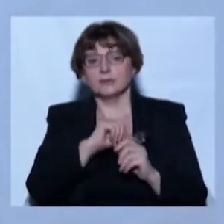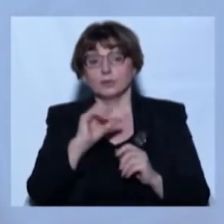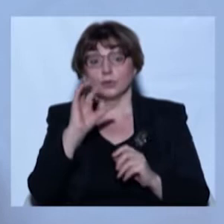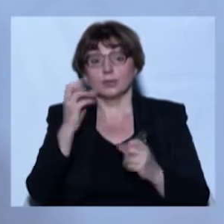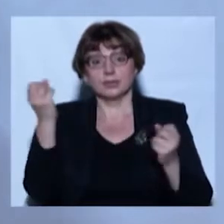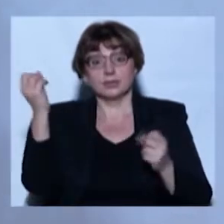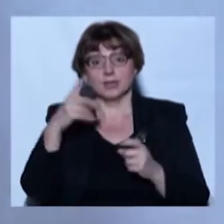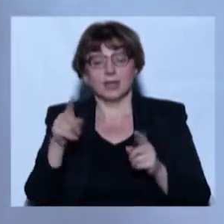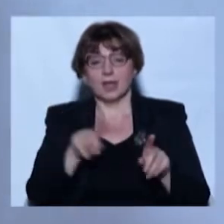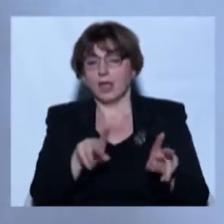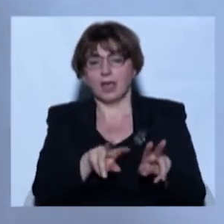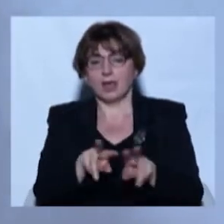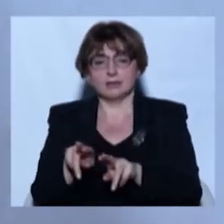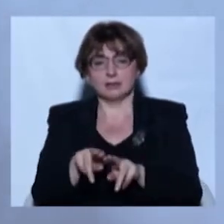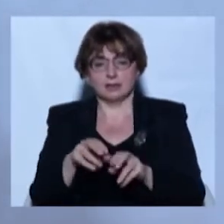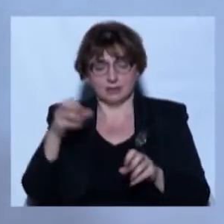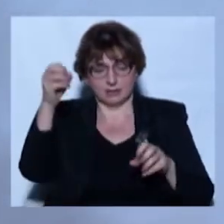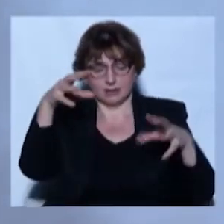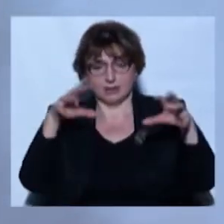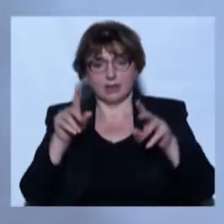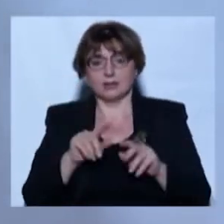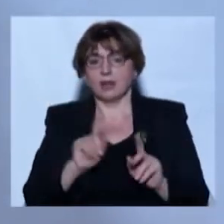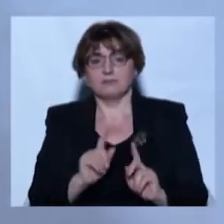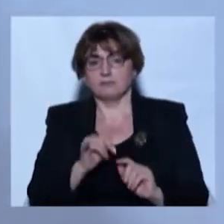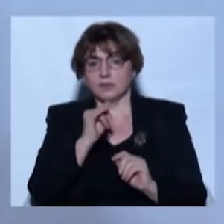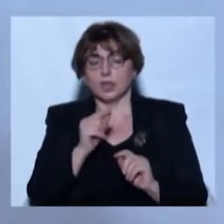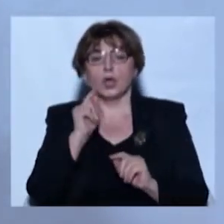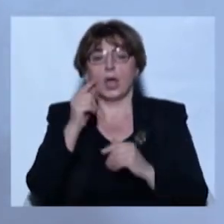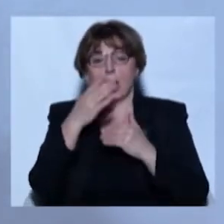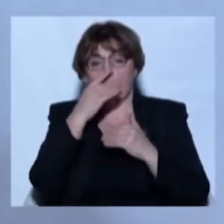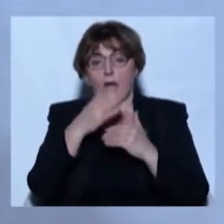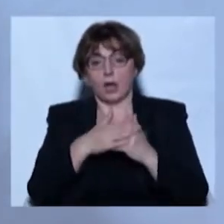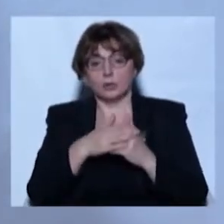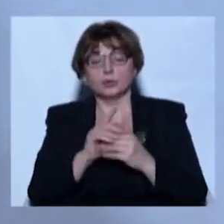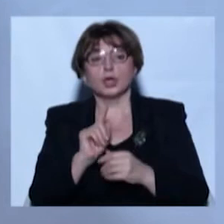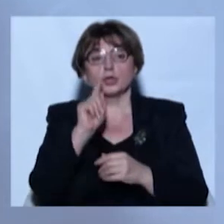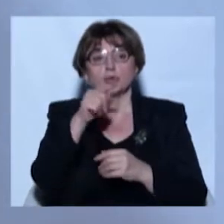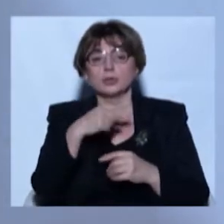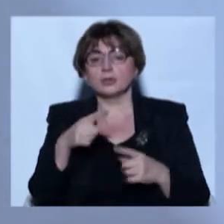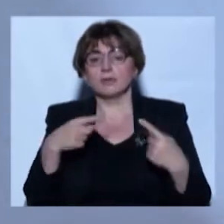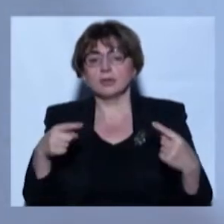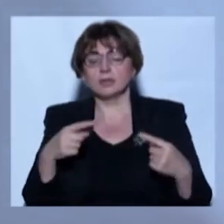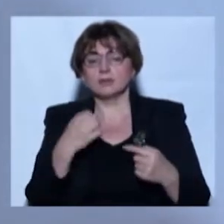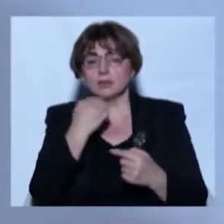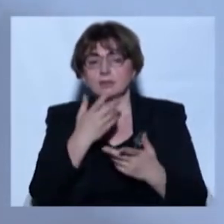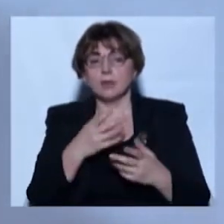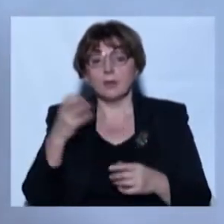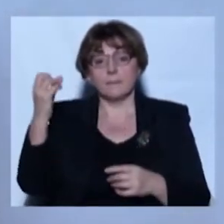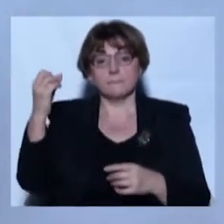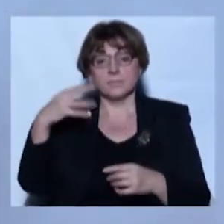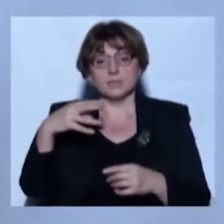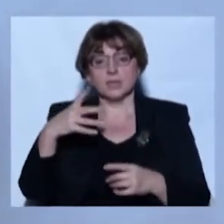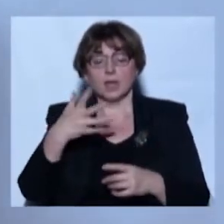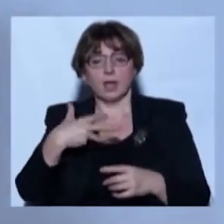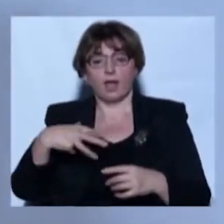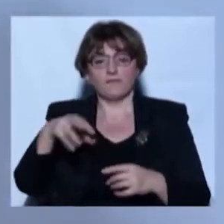ის ერთნაირად ვერ გაანათებს მასთან ახლოს და შორს მდებარე საგნებს. მაგალითად, მზე ერთნაირად